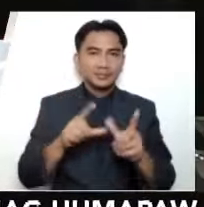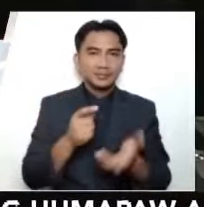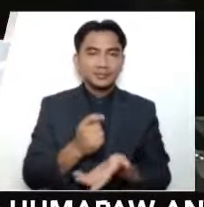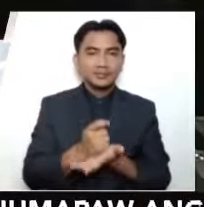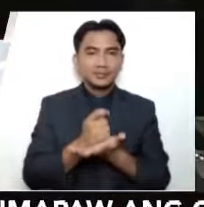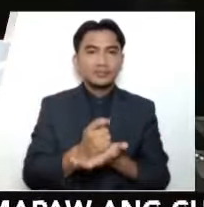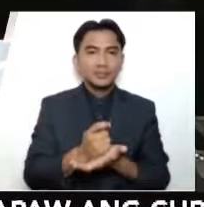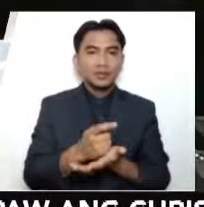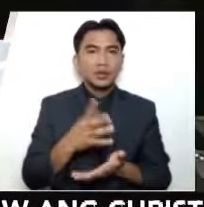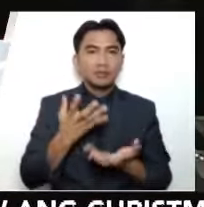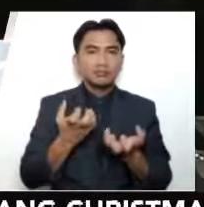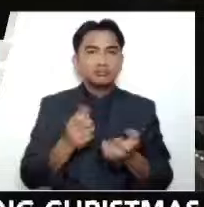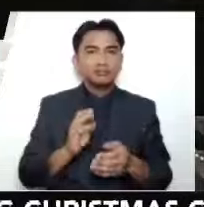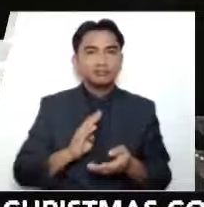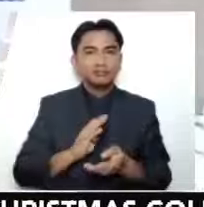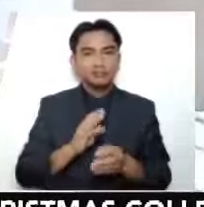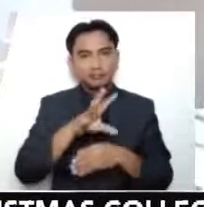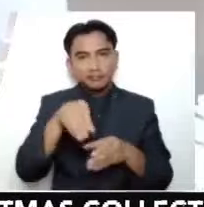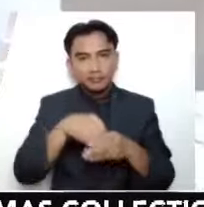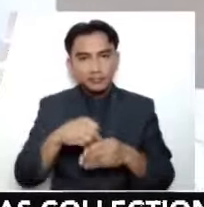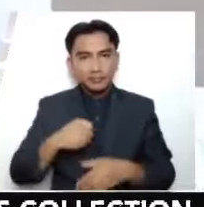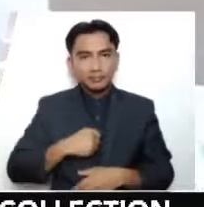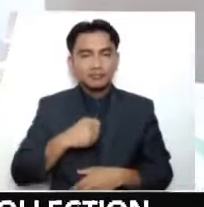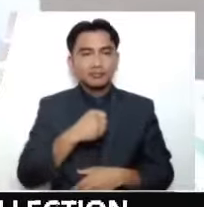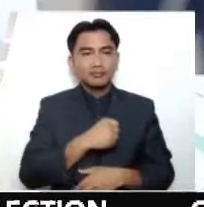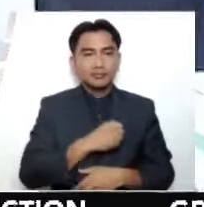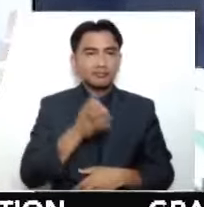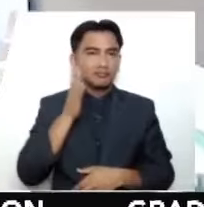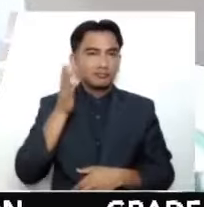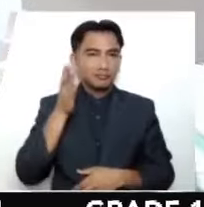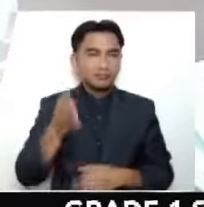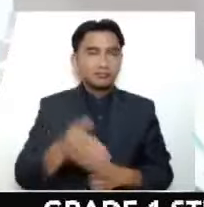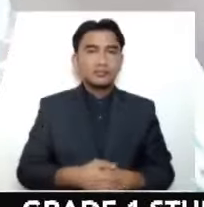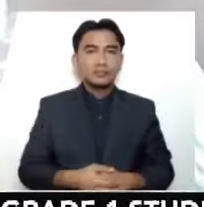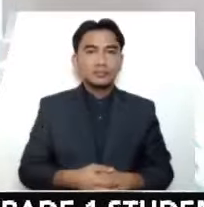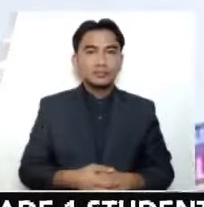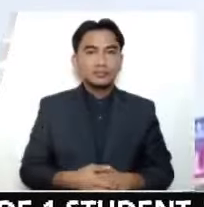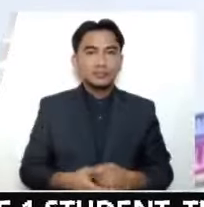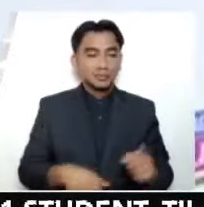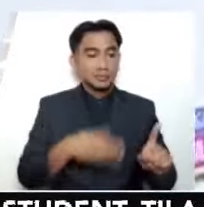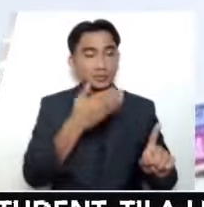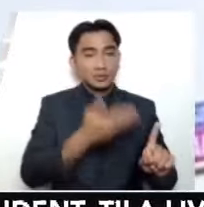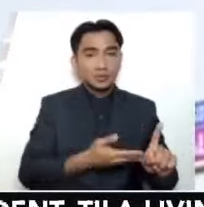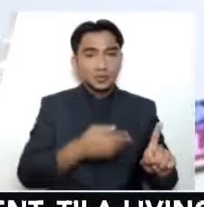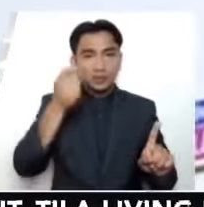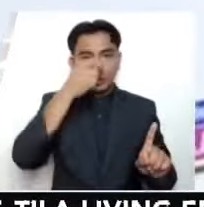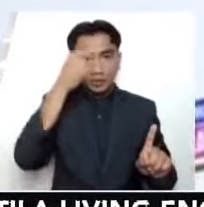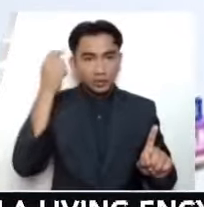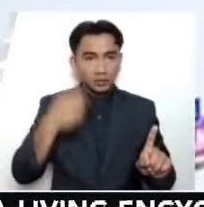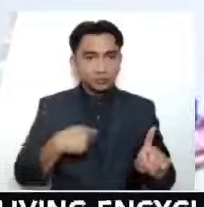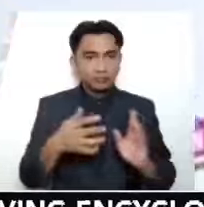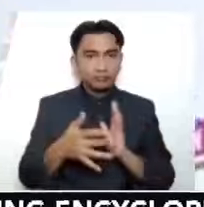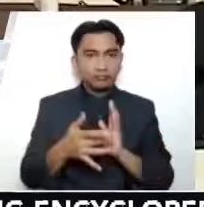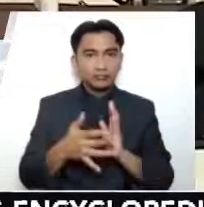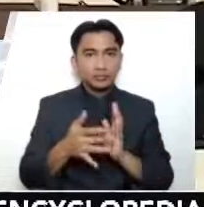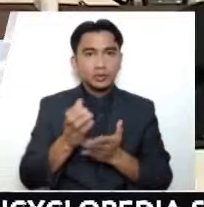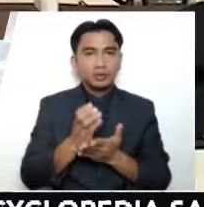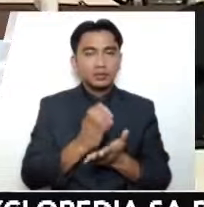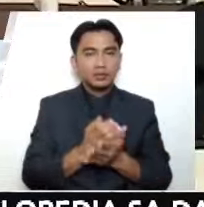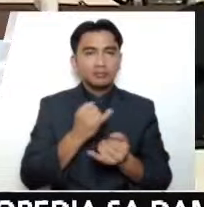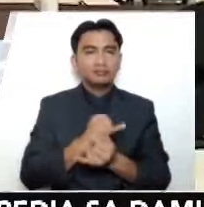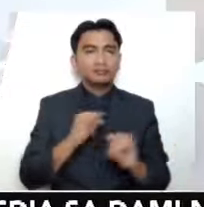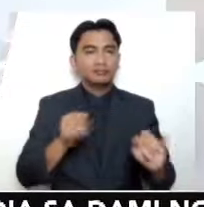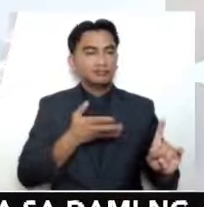independent. Si Khaled Kasimra, graduate daw ng information technology course na nais tumakbong independent.